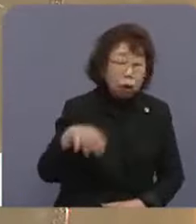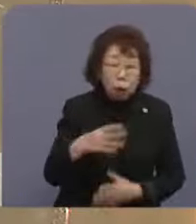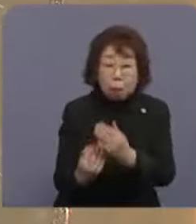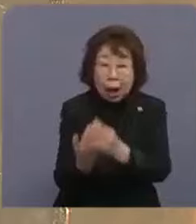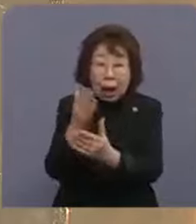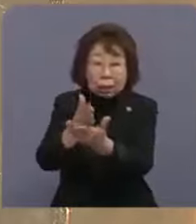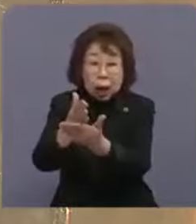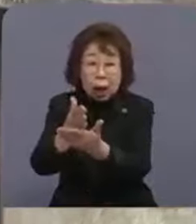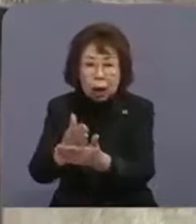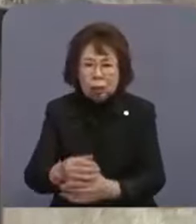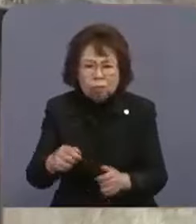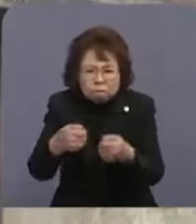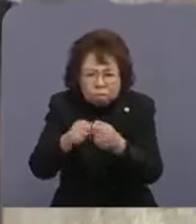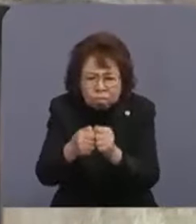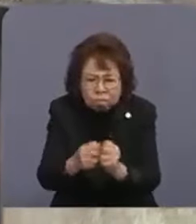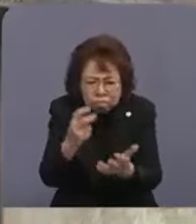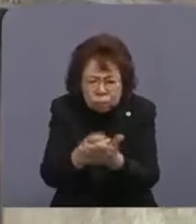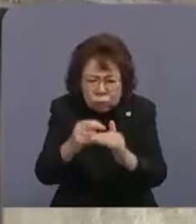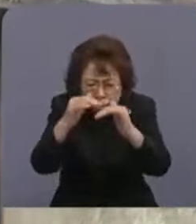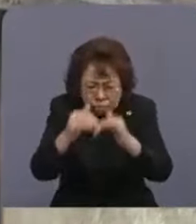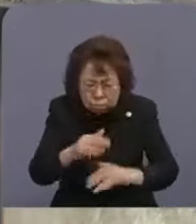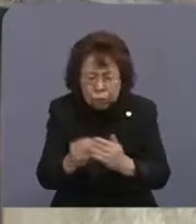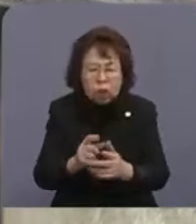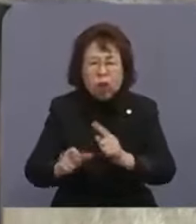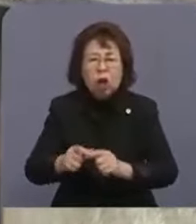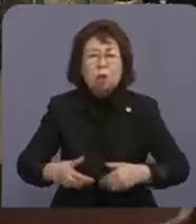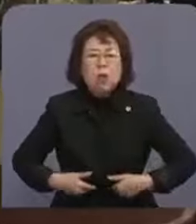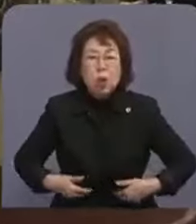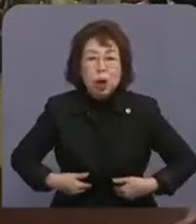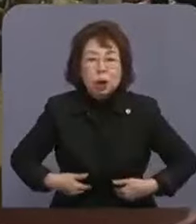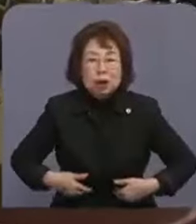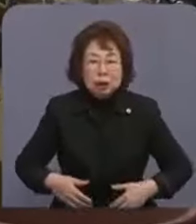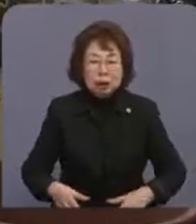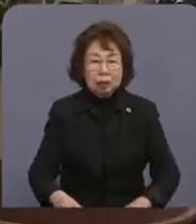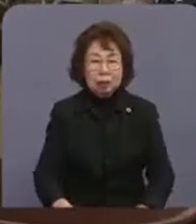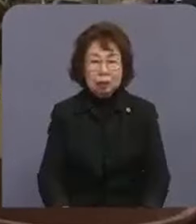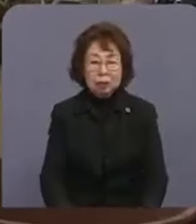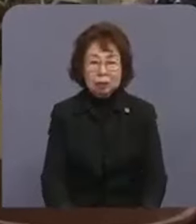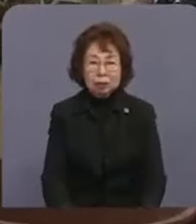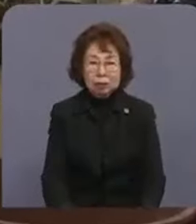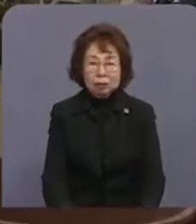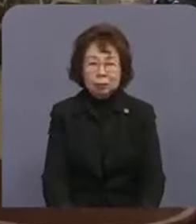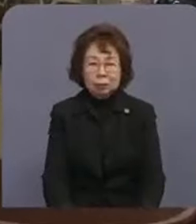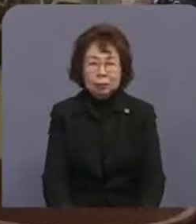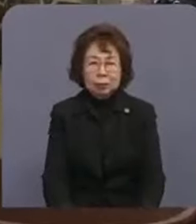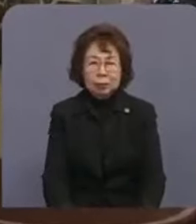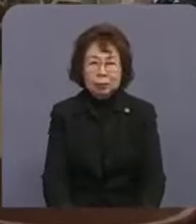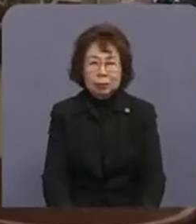않도록 보다 촘촘한 제도적 지원이 필요해 보입니다. KBS 뉴스 김아른입니다.